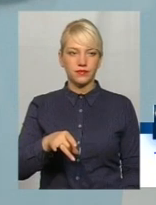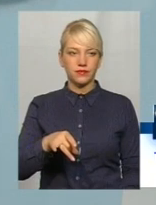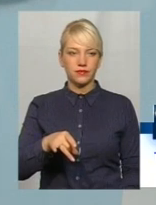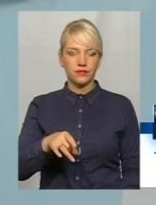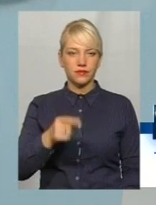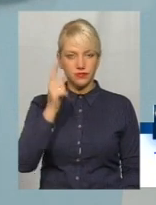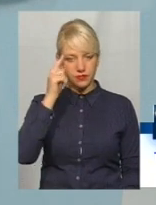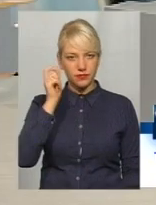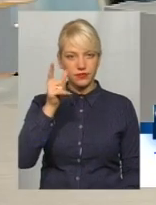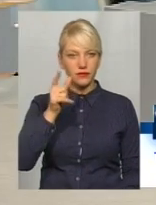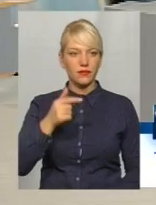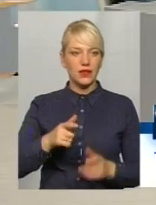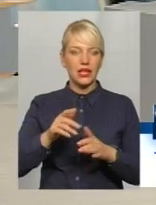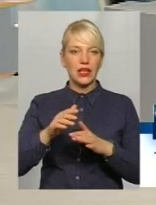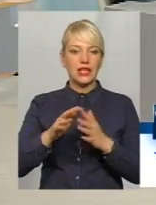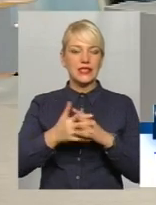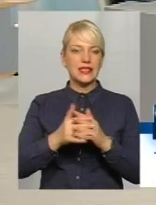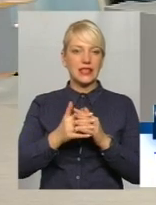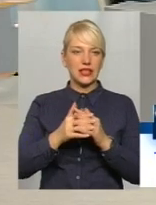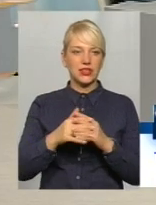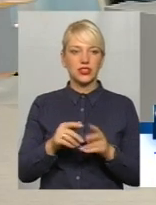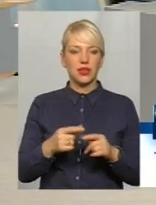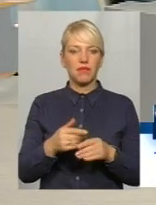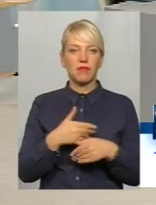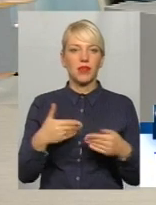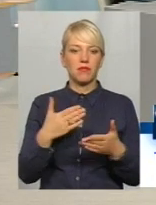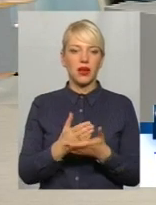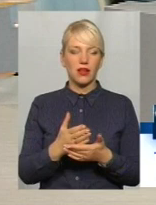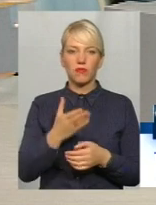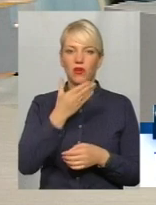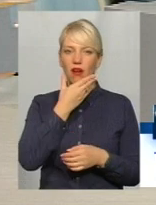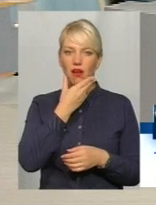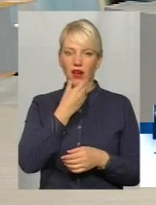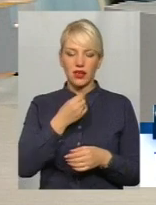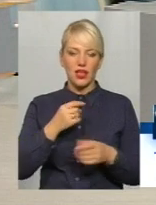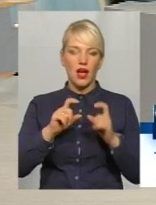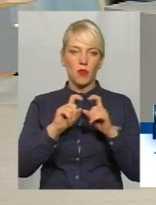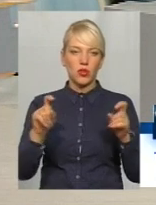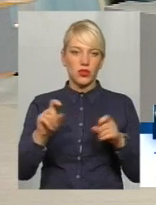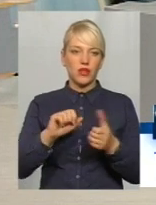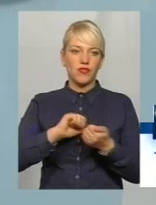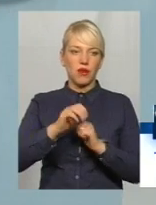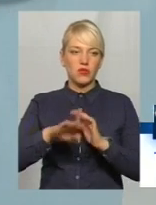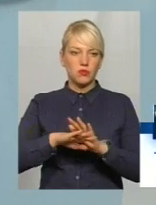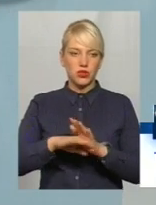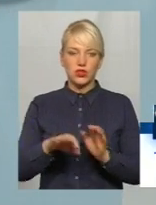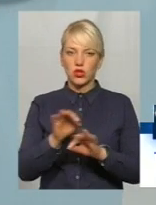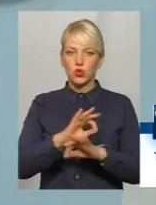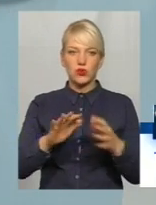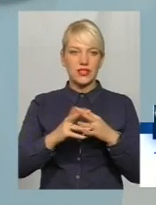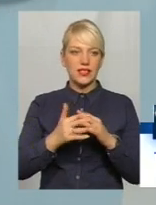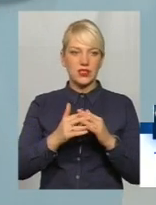вилетіло з голови назва селища. Ми маємо хороші амбулаторії в місті Кам'янці-Подільському, чудові